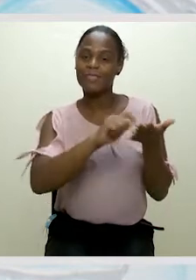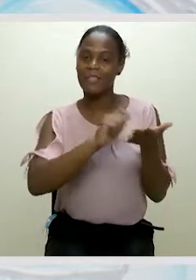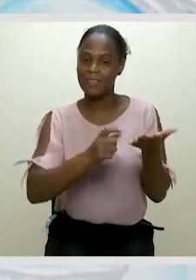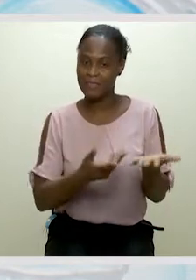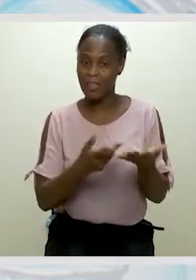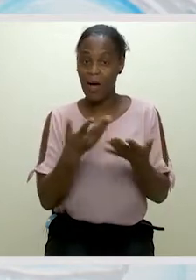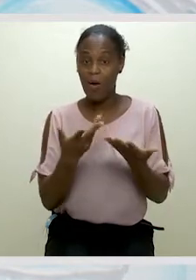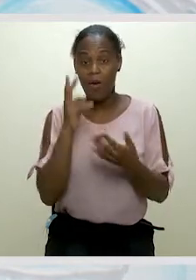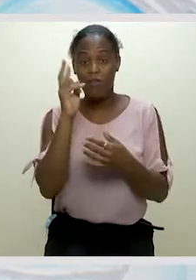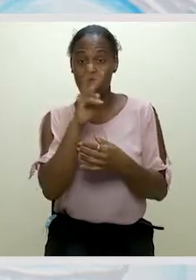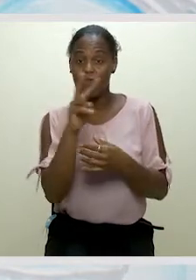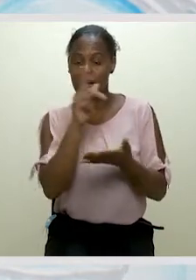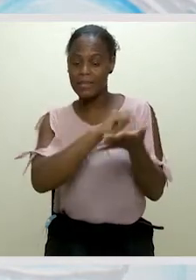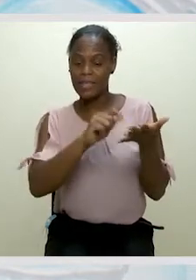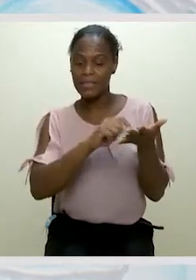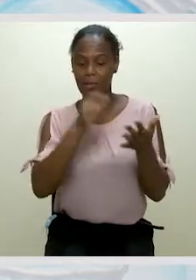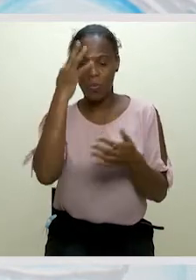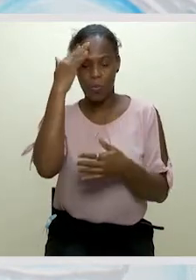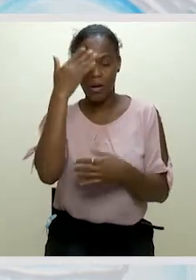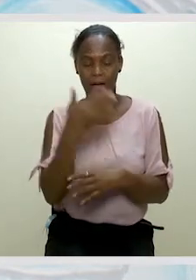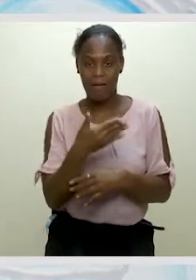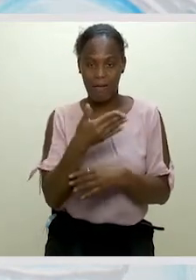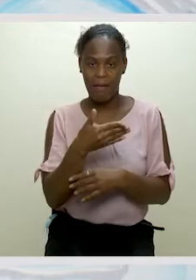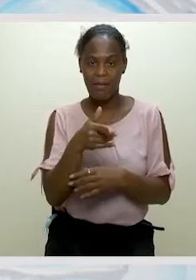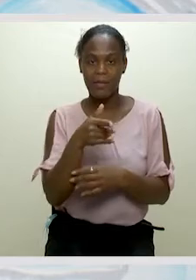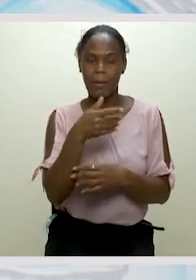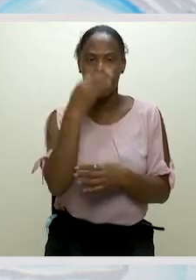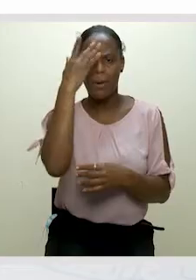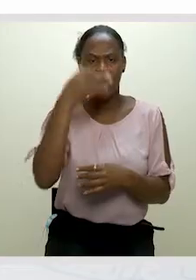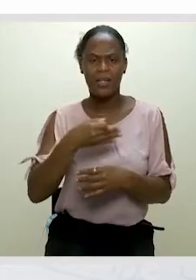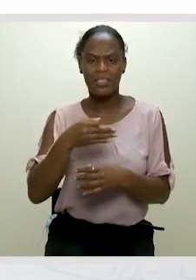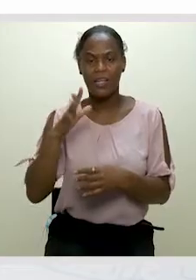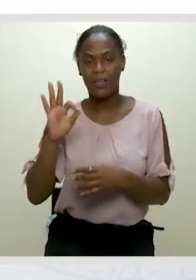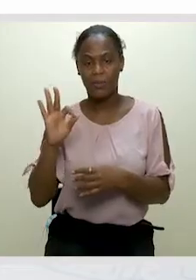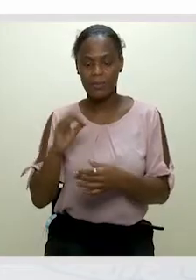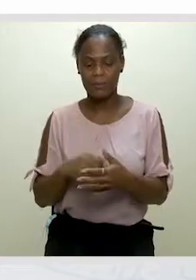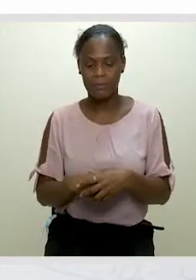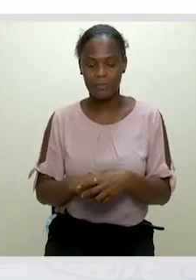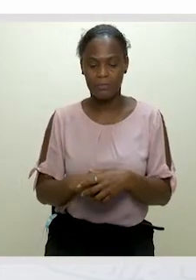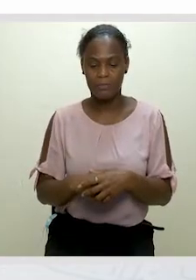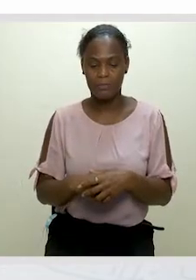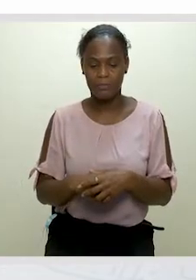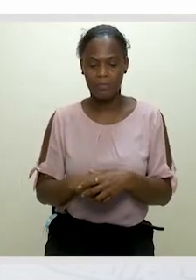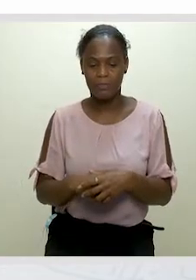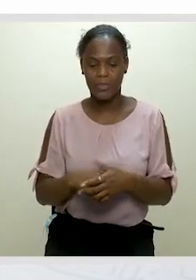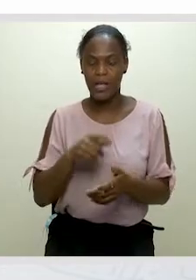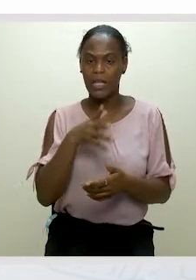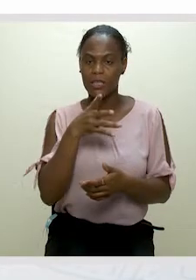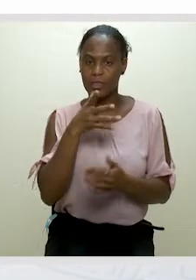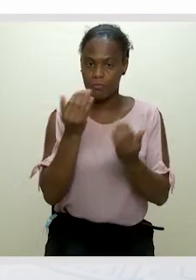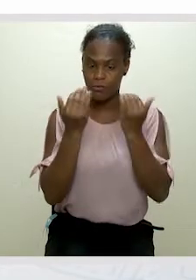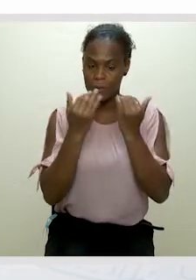Regardez l'exercice numéro 1 de la page 14. L'instruction nous dit « Lis